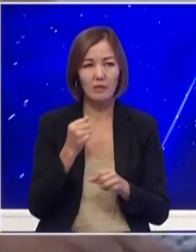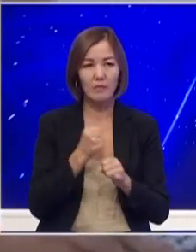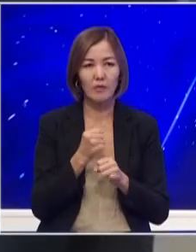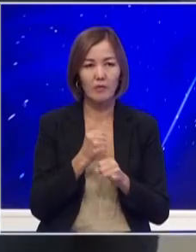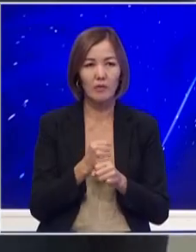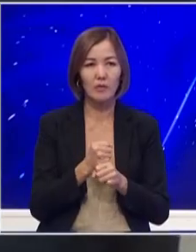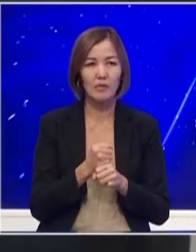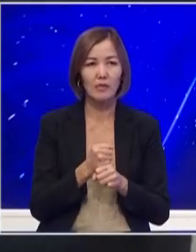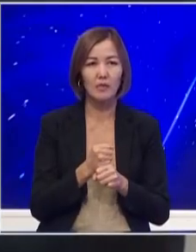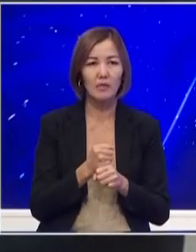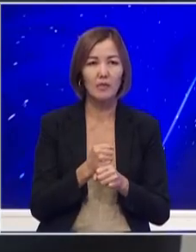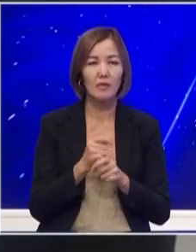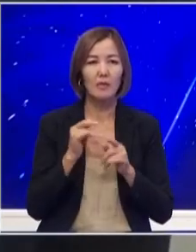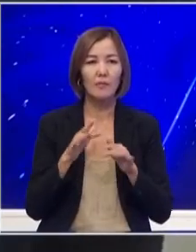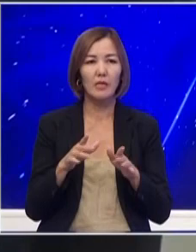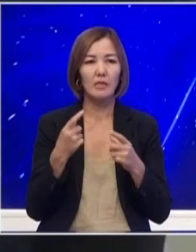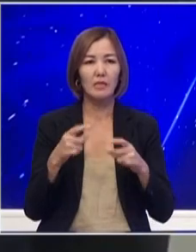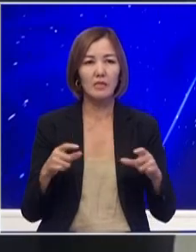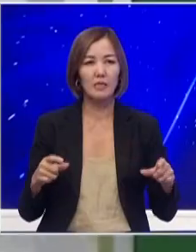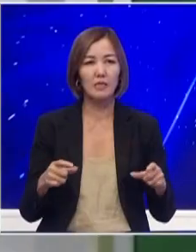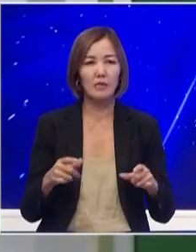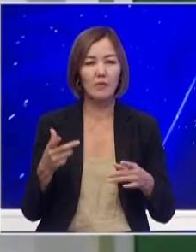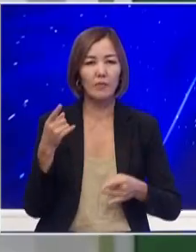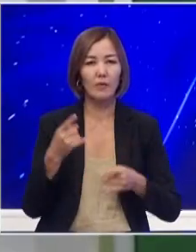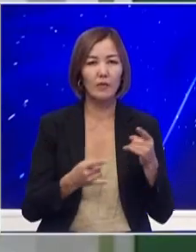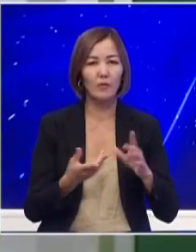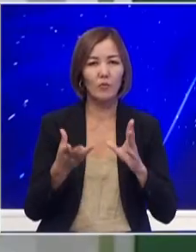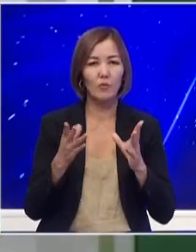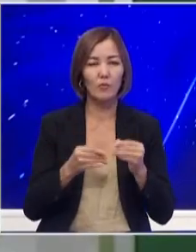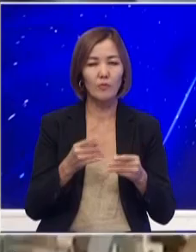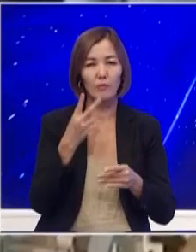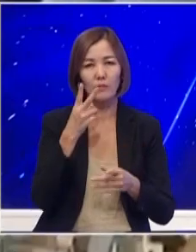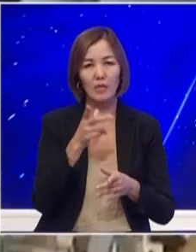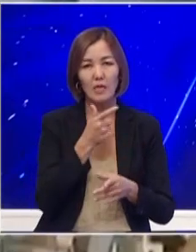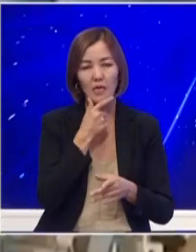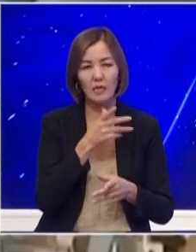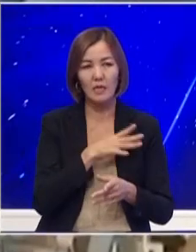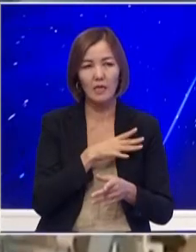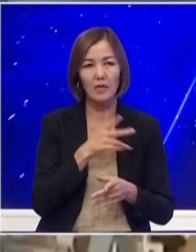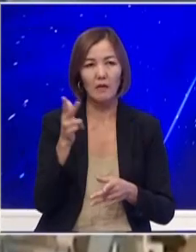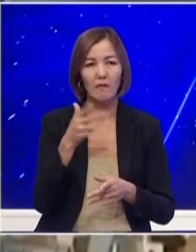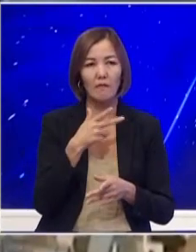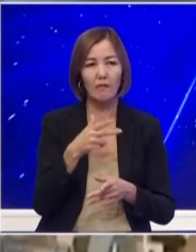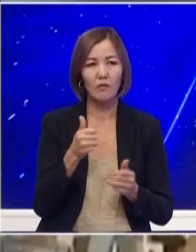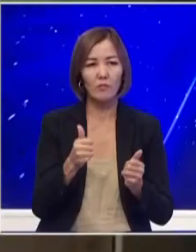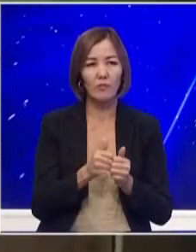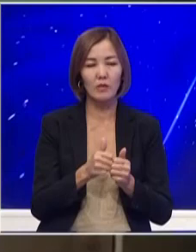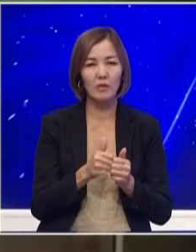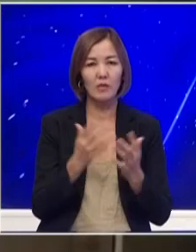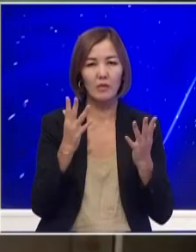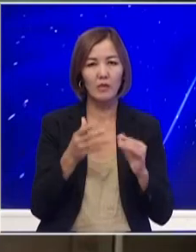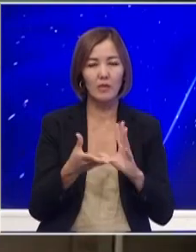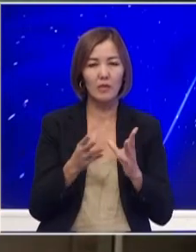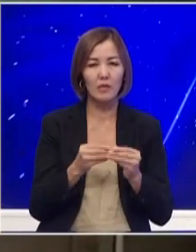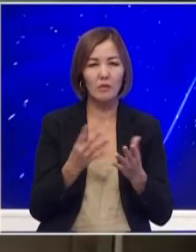Ведь процесс экзаменов транслируют по телевизорам в общем зале. Прозрачные столы и видеокамеры над монитором снизили количество